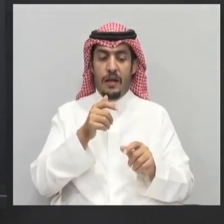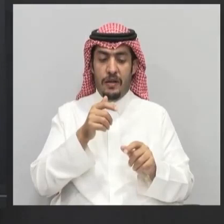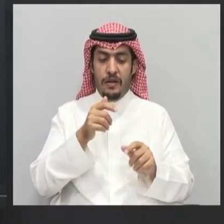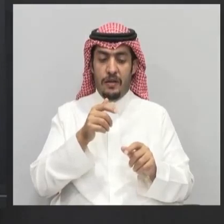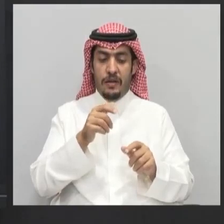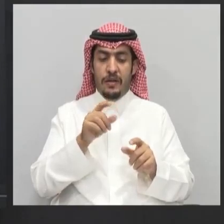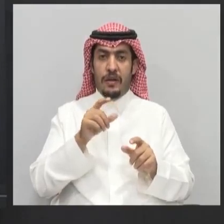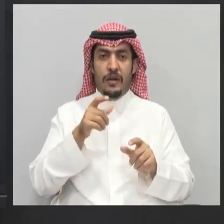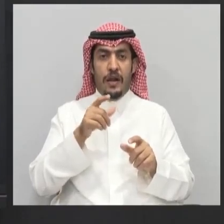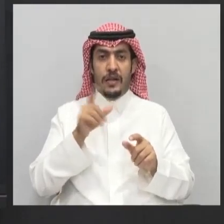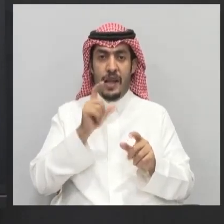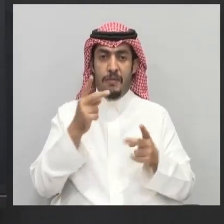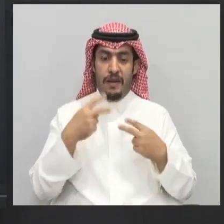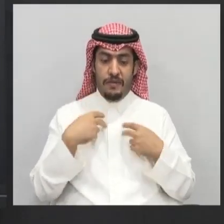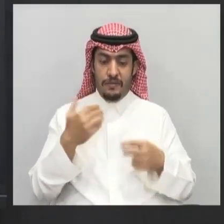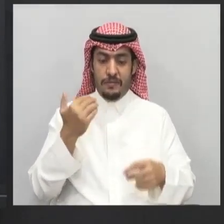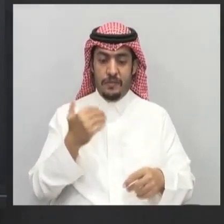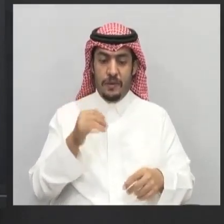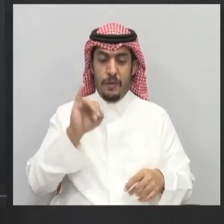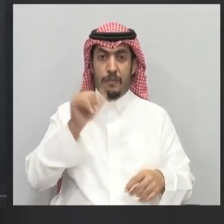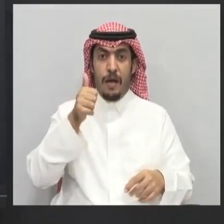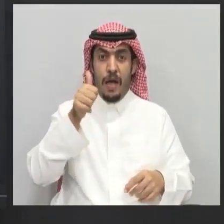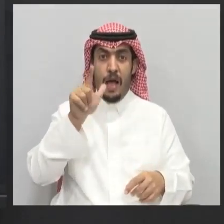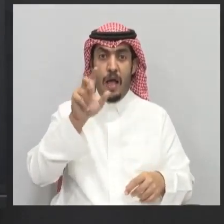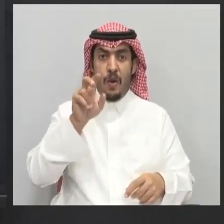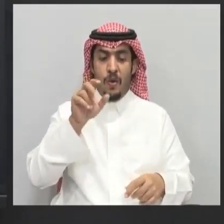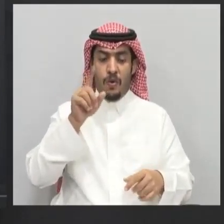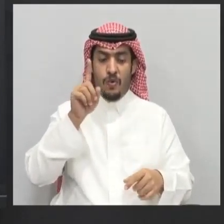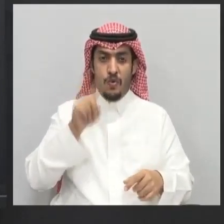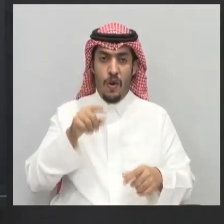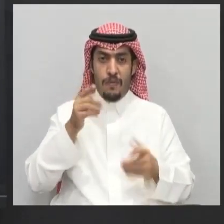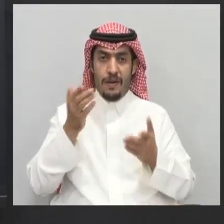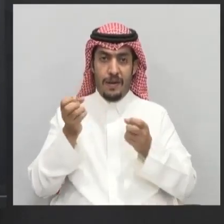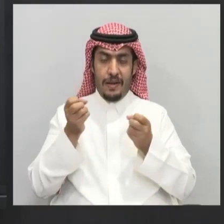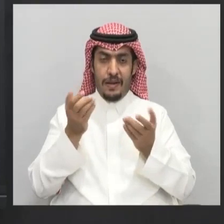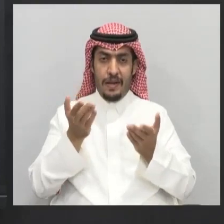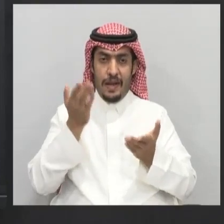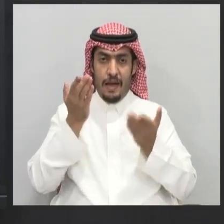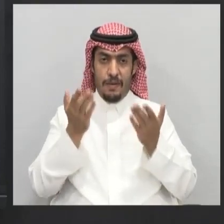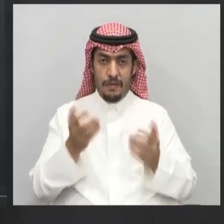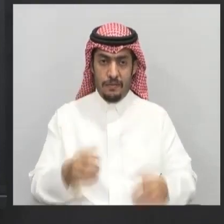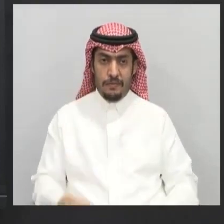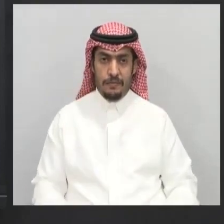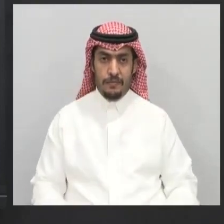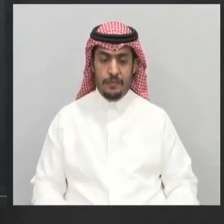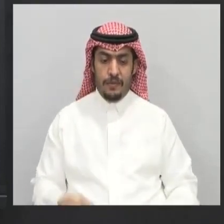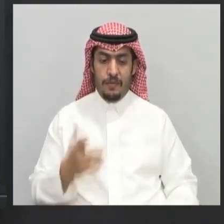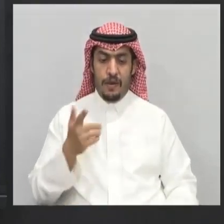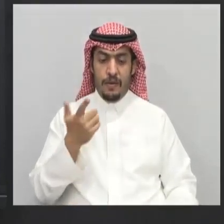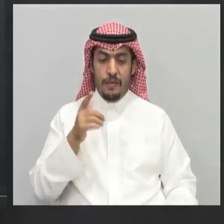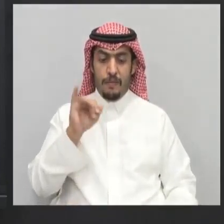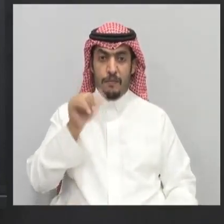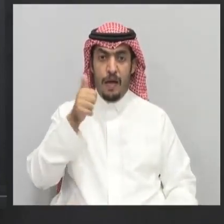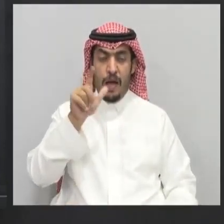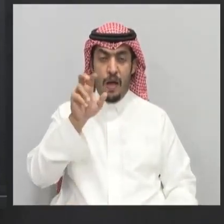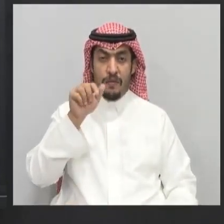وتعالى كما سياتي بعد قليل ماله يوم القيامه ما رايكم ما هو ماله في النار يوم القيامه